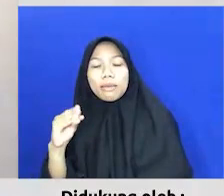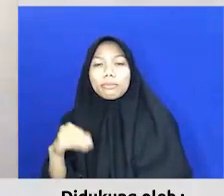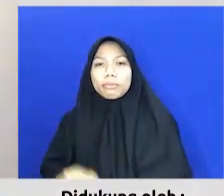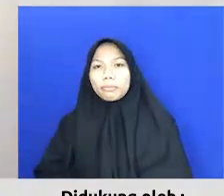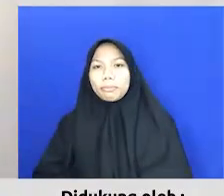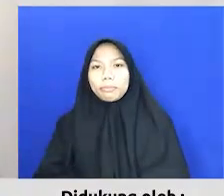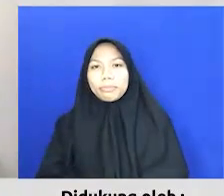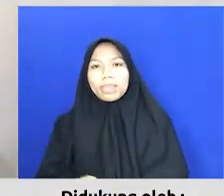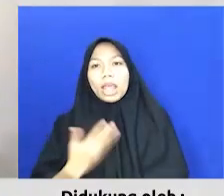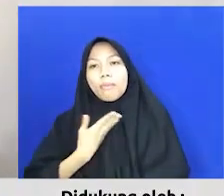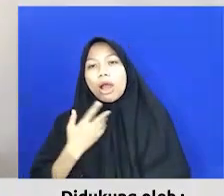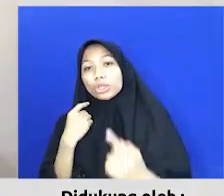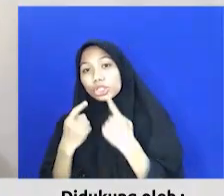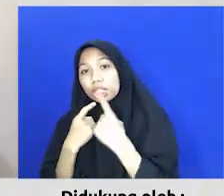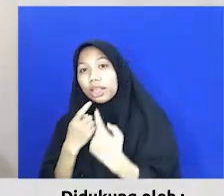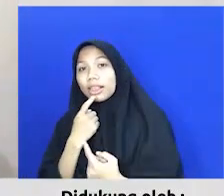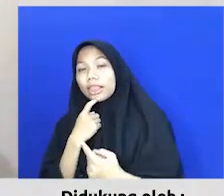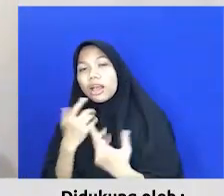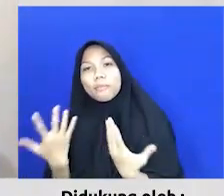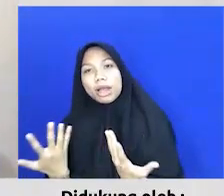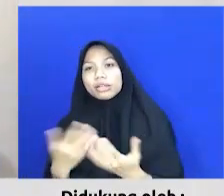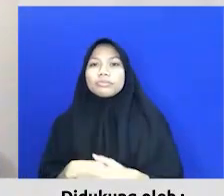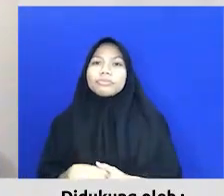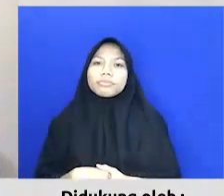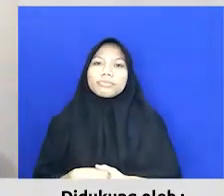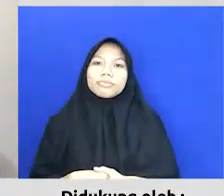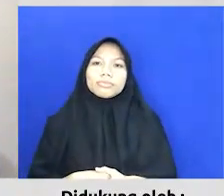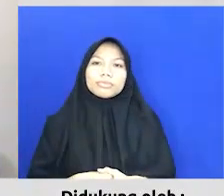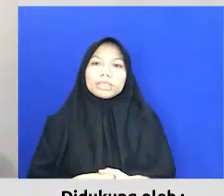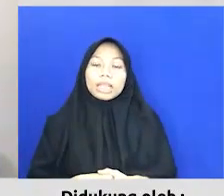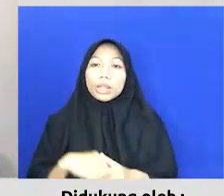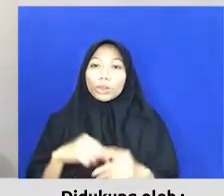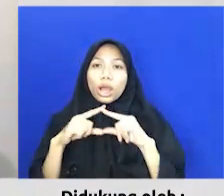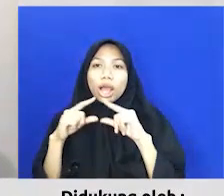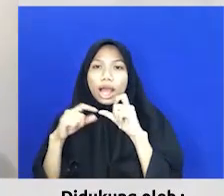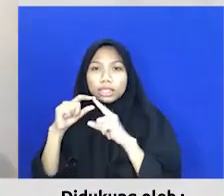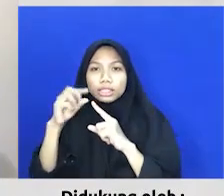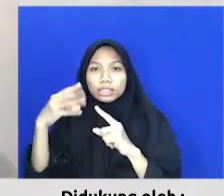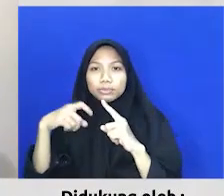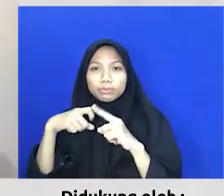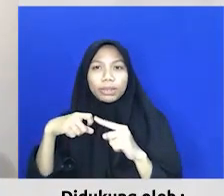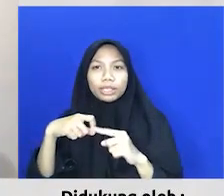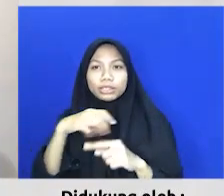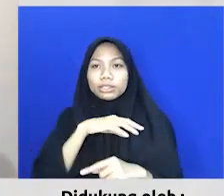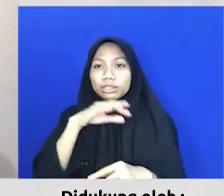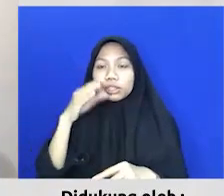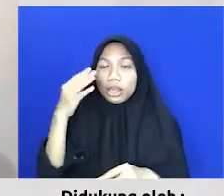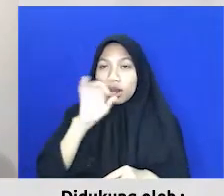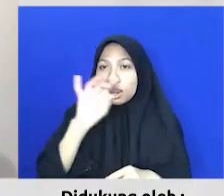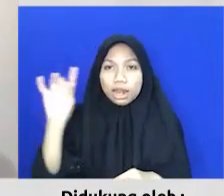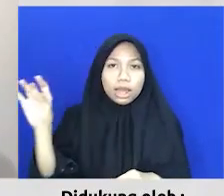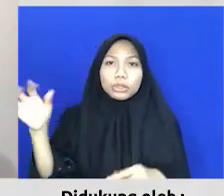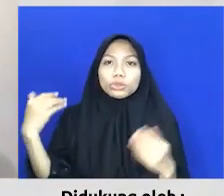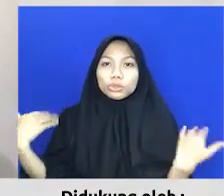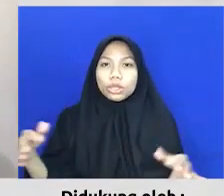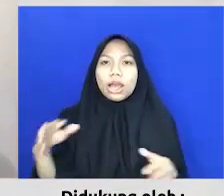Dahlan, seorang yang tentunya di dalam sejarah Indonesia sudah sangat dikenal sebagai salah seorang